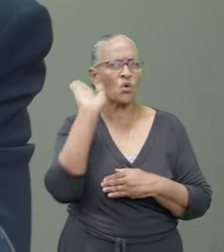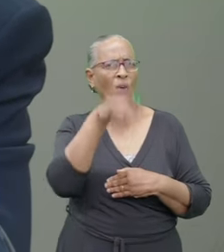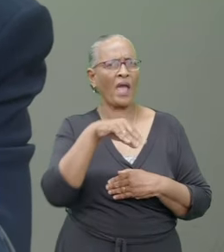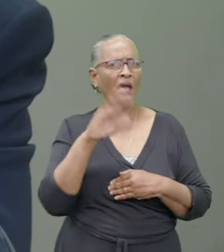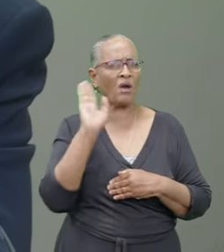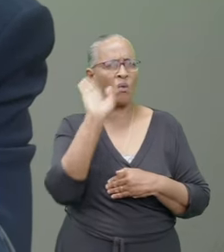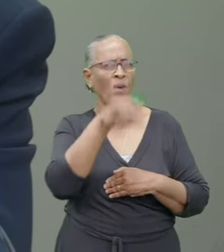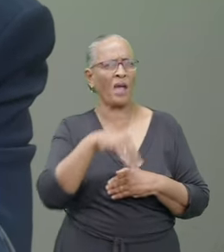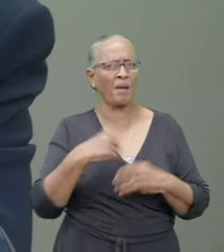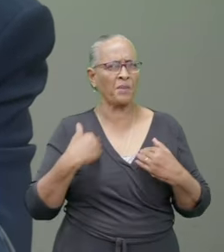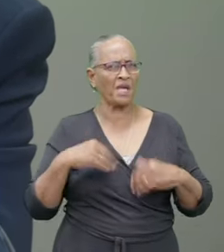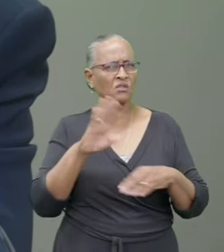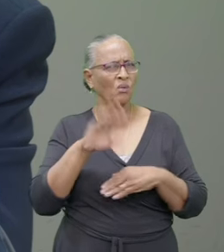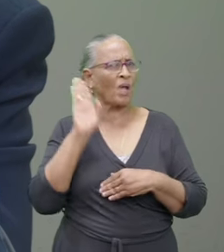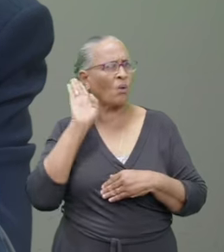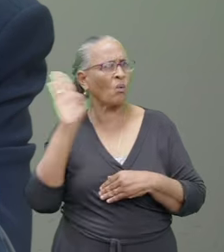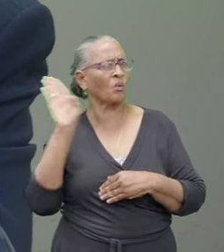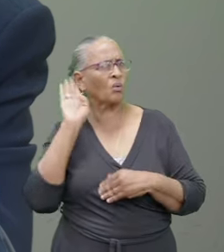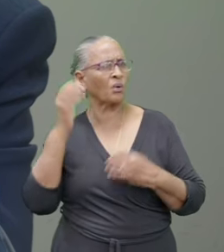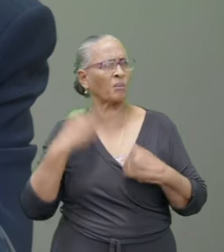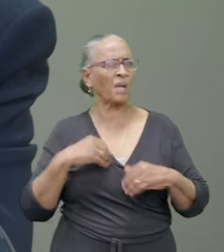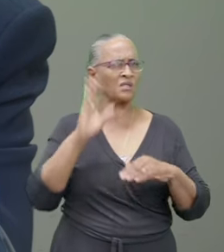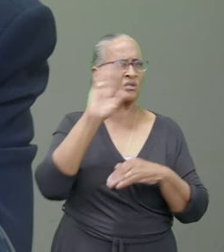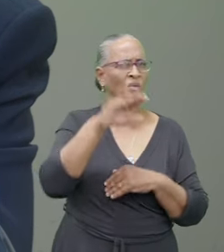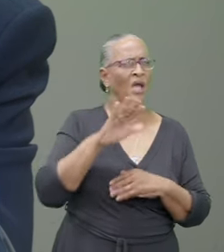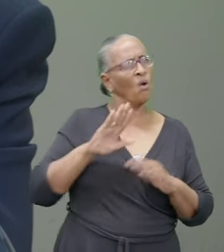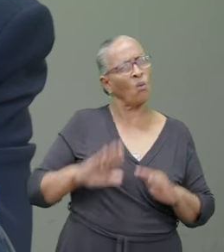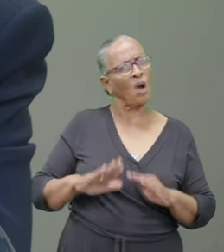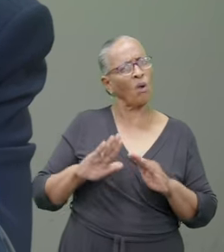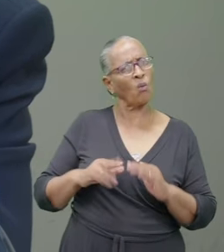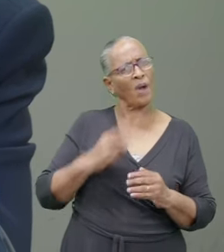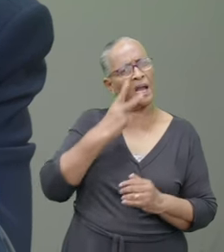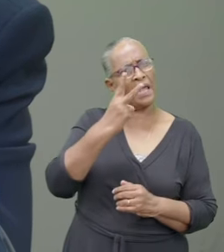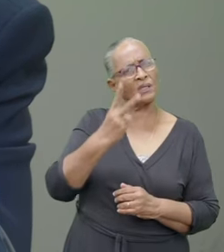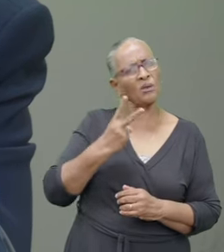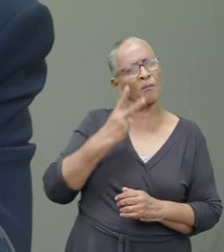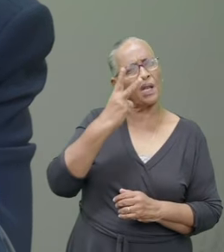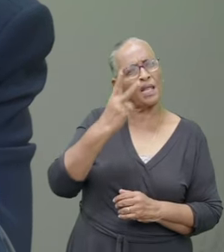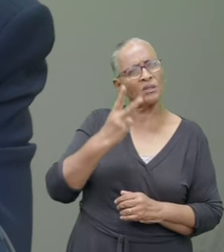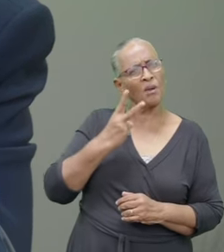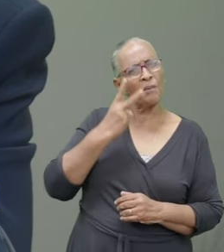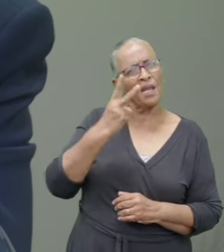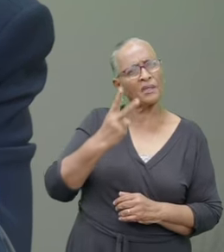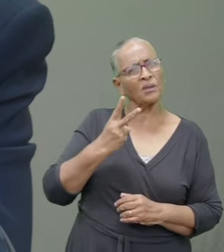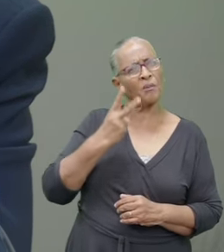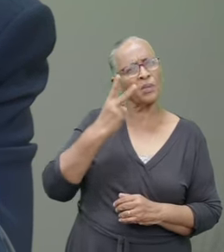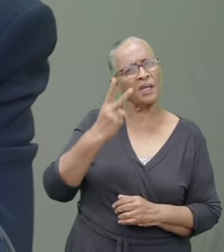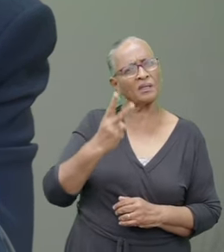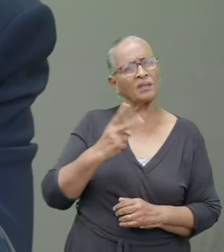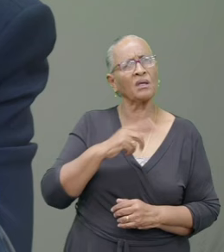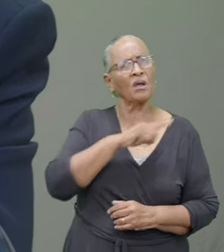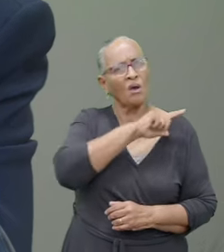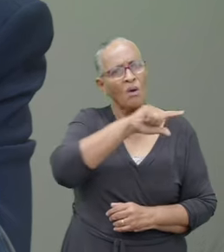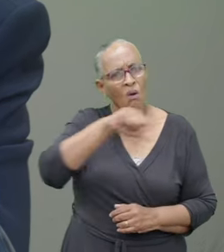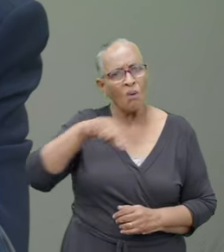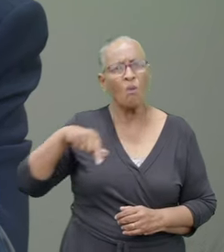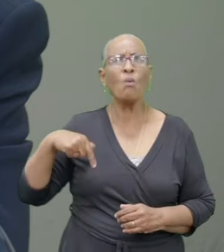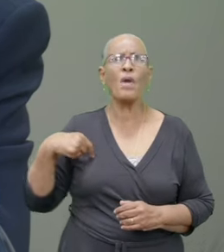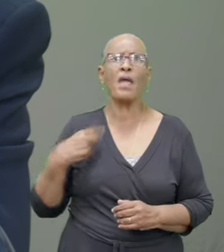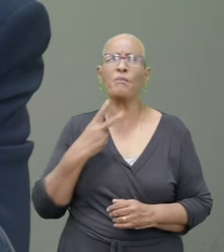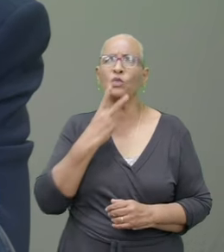af en je kijkt hoe de ontwikkelingen gaan, betekent, het is een uitstroom. Ik heb net gezegd, we moeten ons ogen ook openen voor die